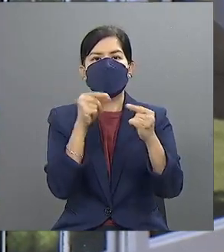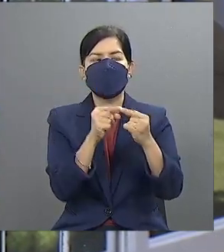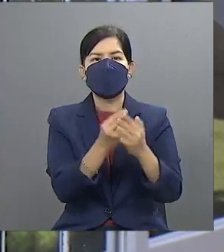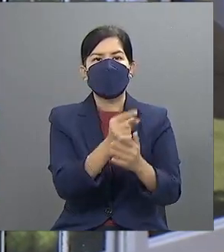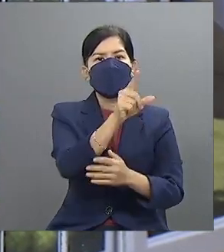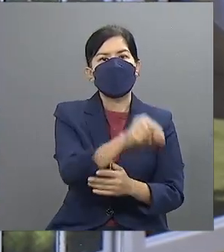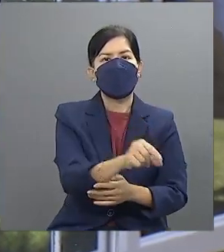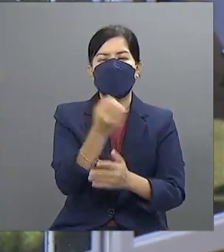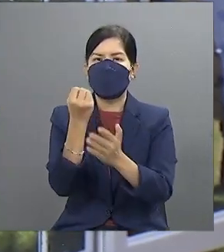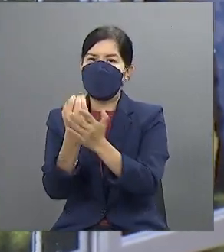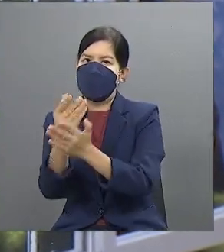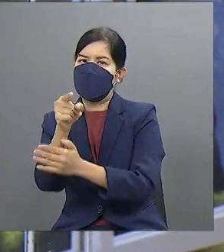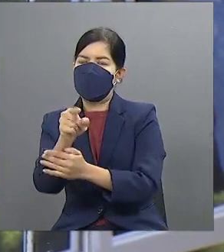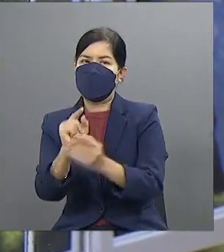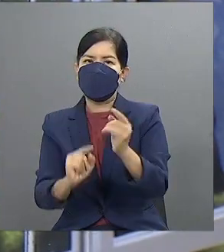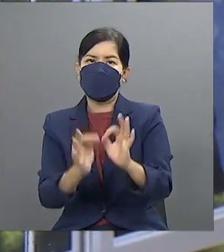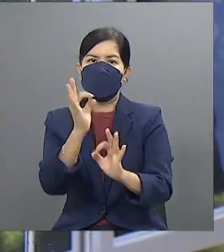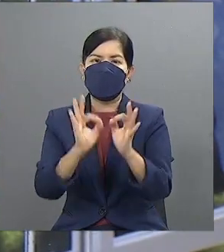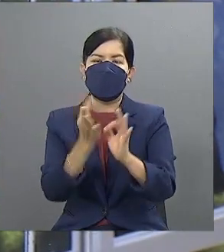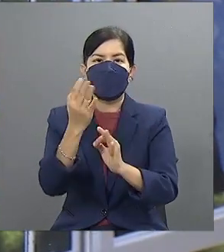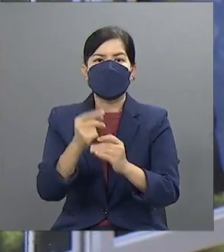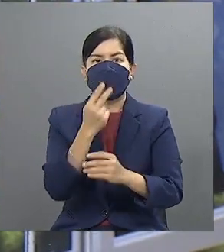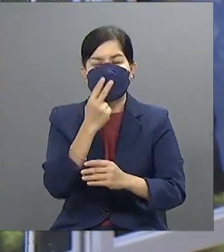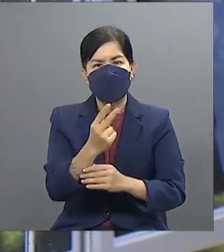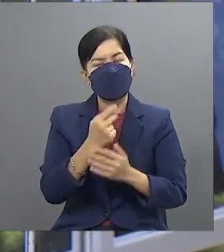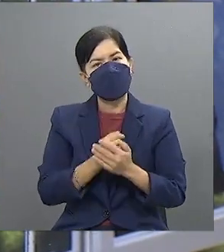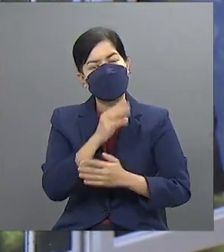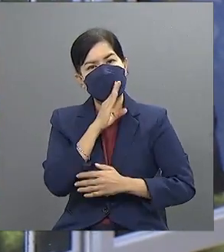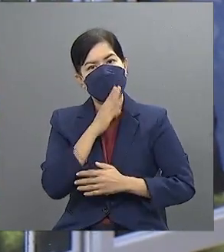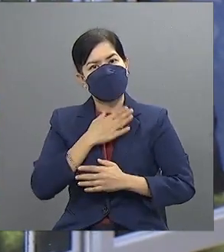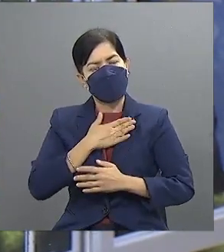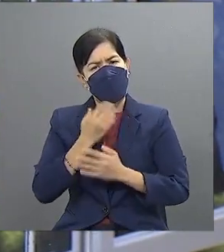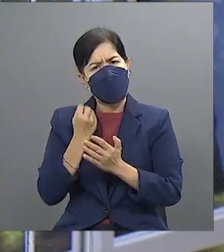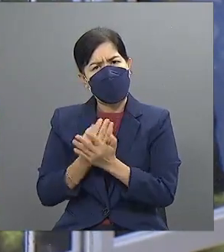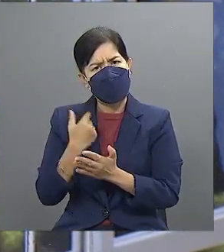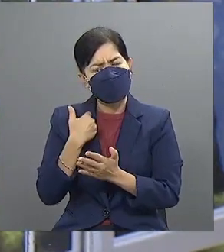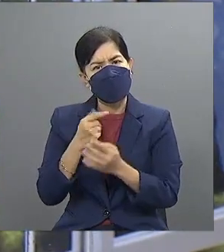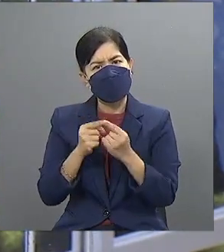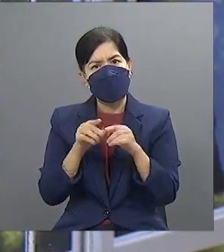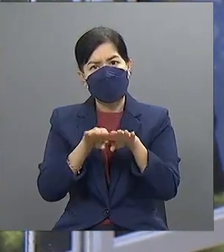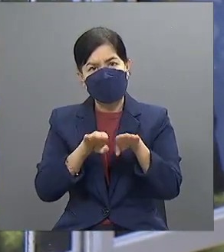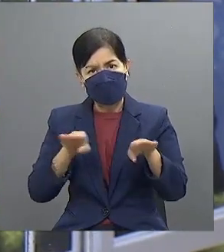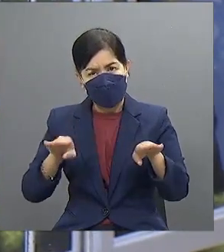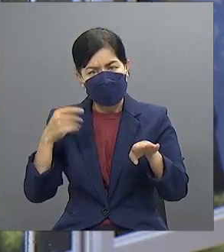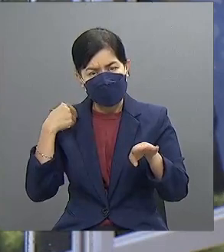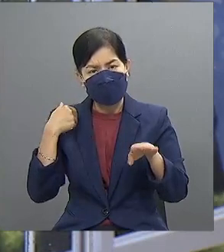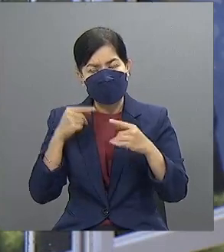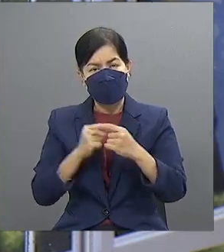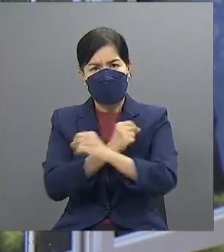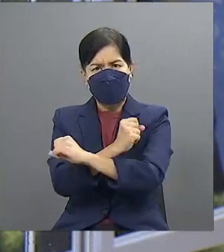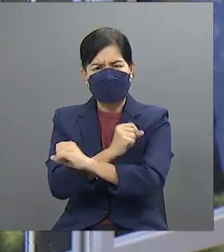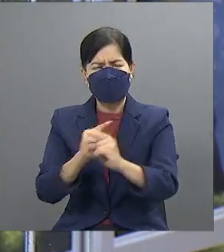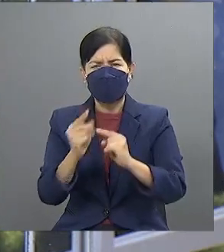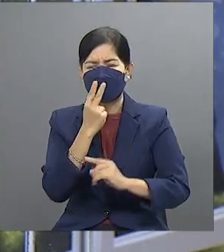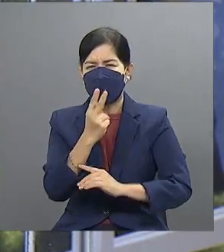ไม่ต้ซึแ่นอนตัปกษวอยทเห็นวภาพคอนข้างนากรวเลยอยากให้จาร์เล่าถึง